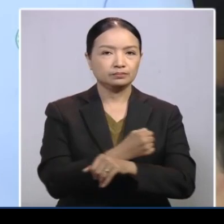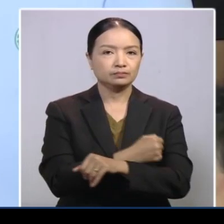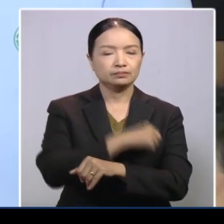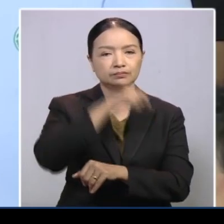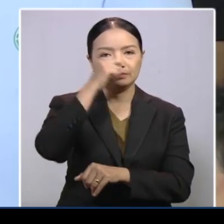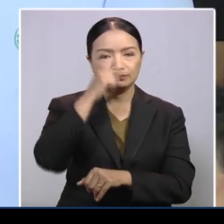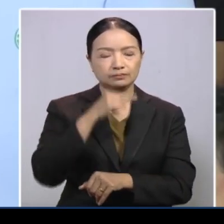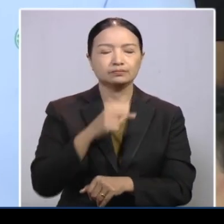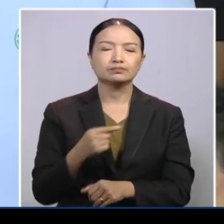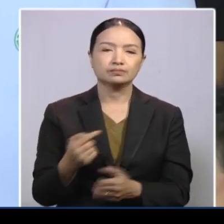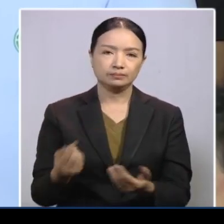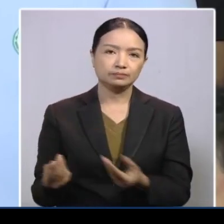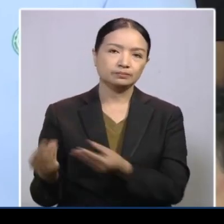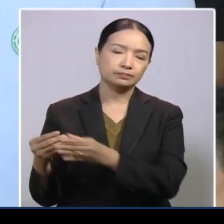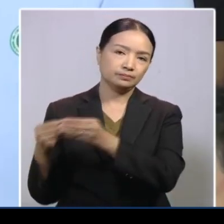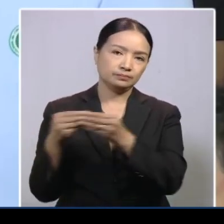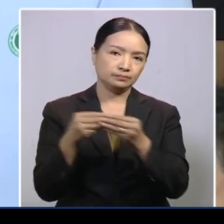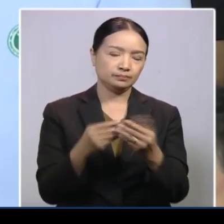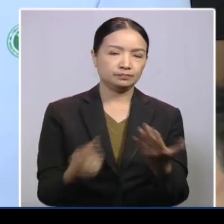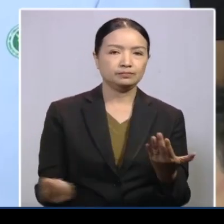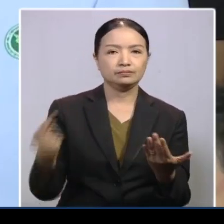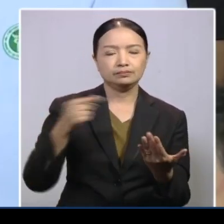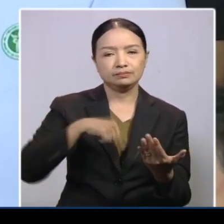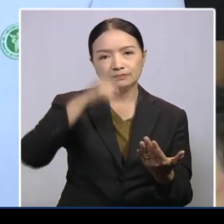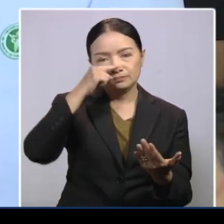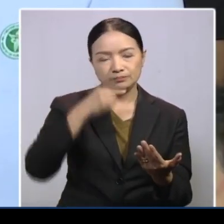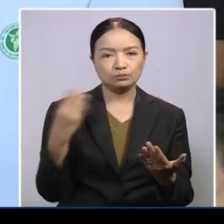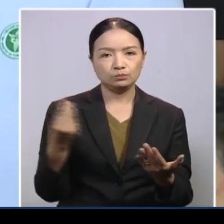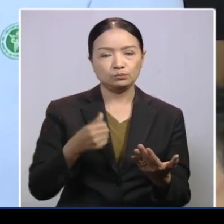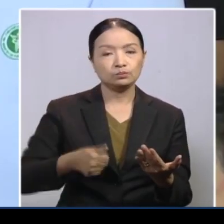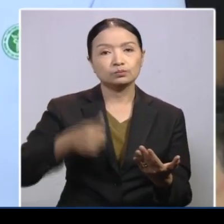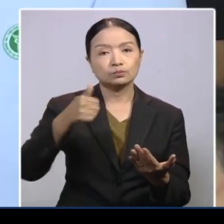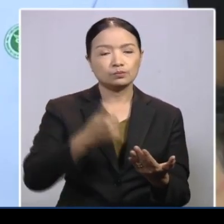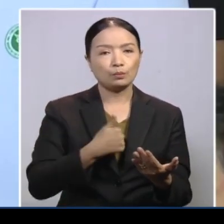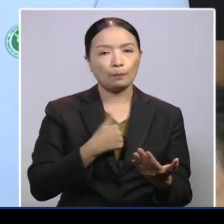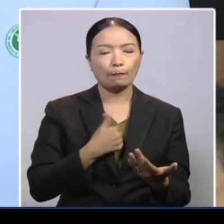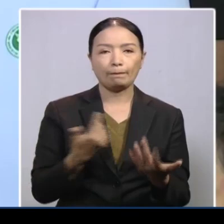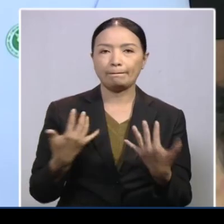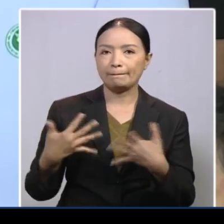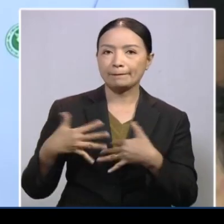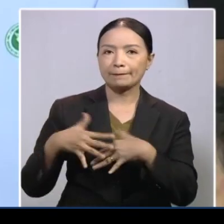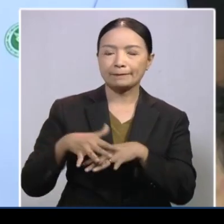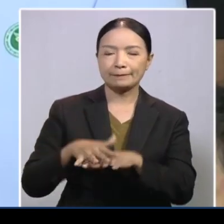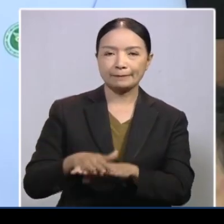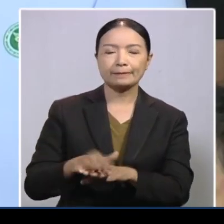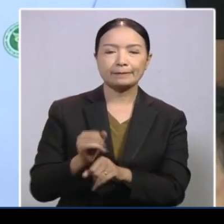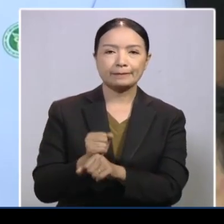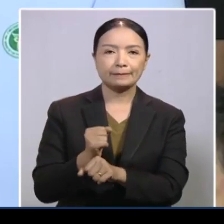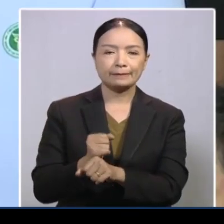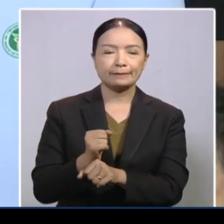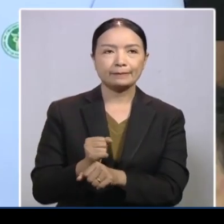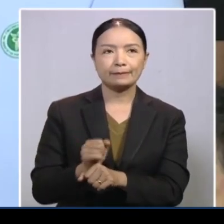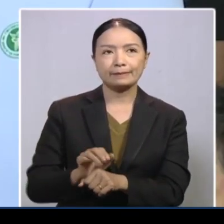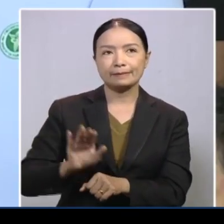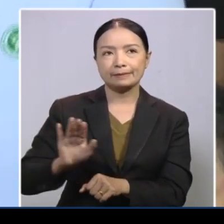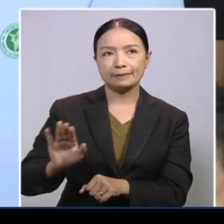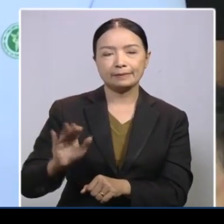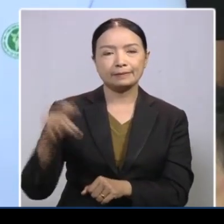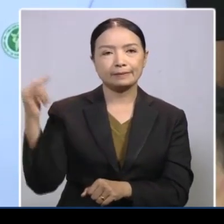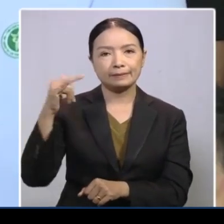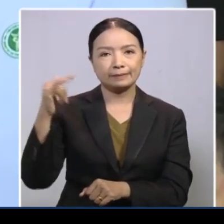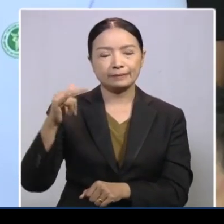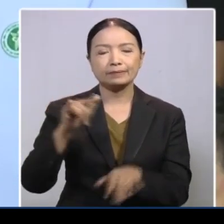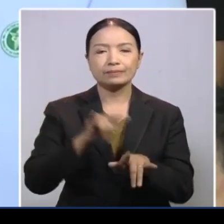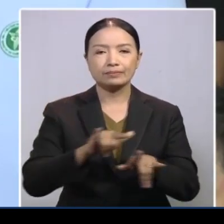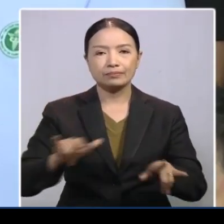ไทยเนี่ยกลับสู่ประเทศไทยโดยเร็วที่สุดเราได้มีการประสานงานกับทางการบินพาณิชย์น